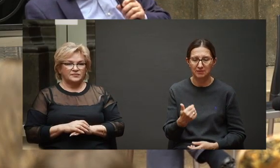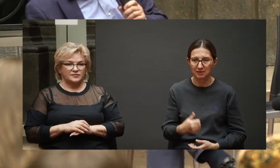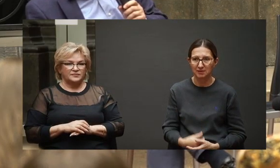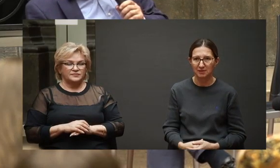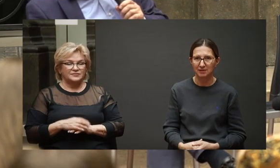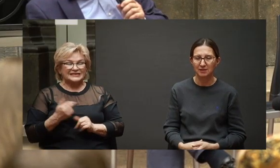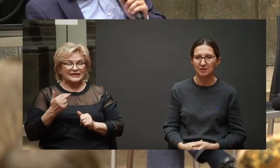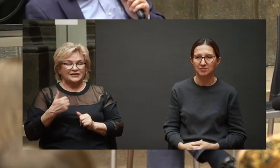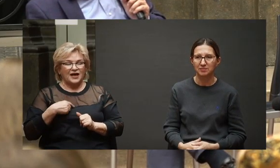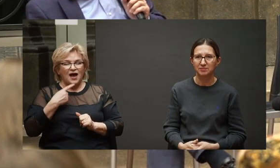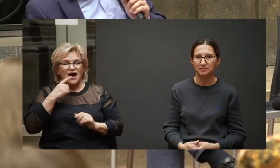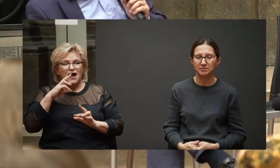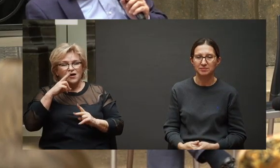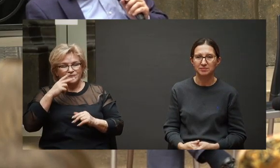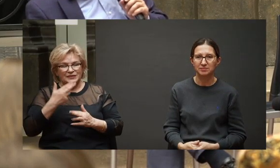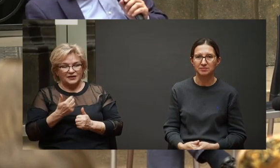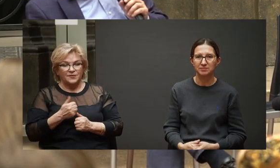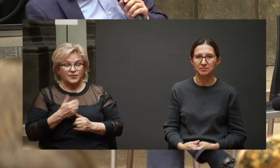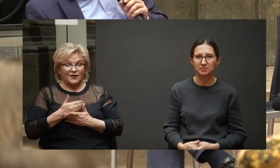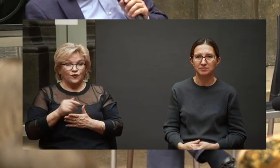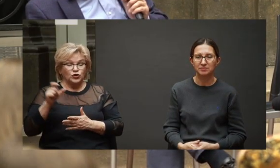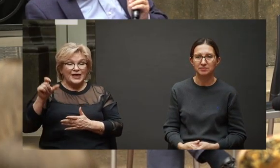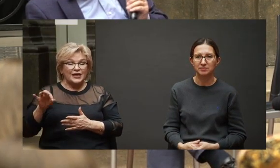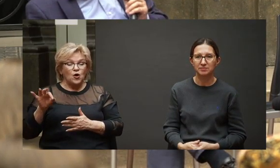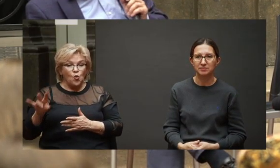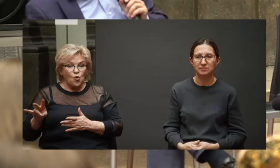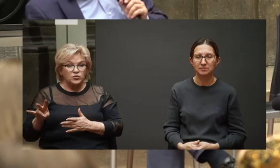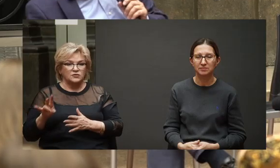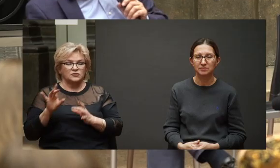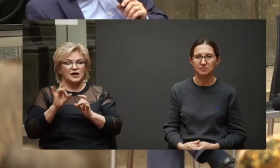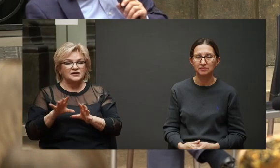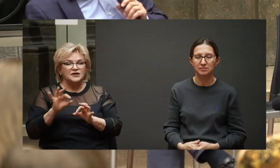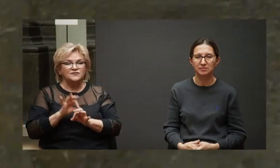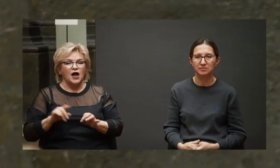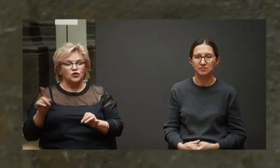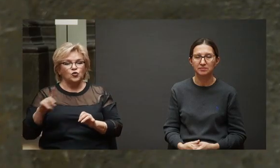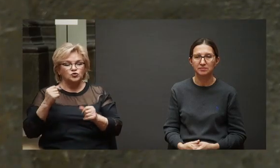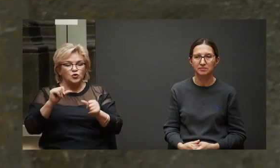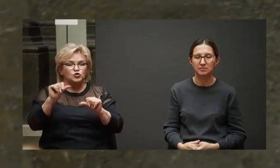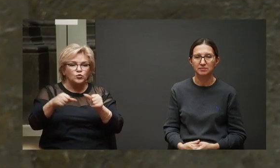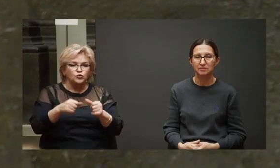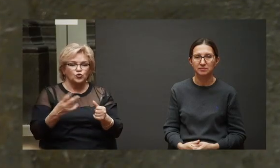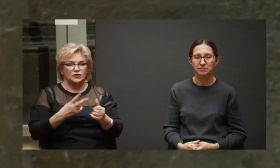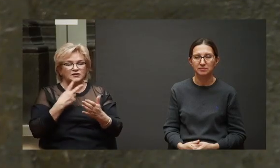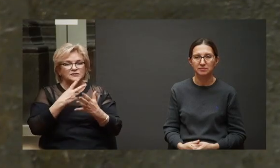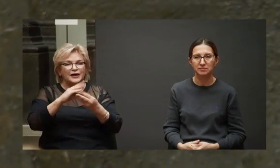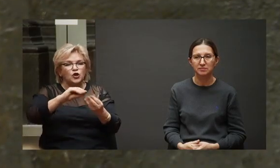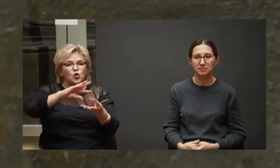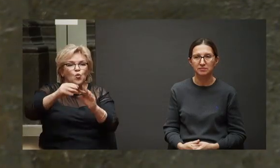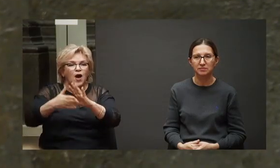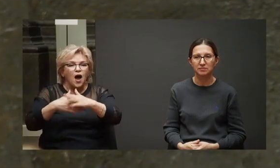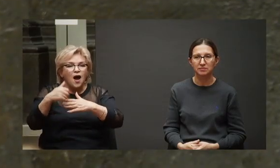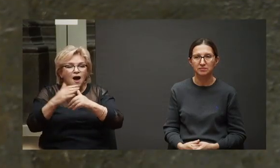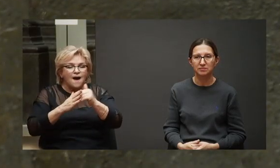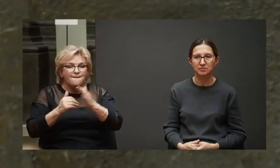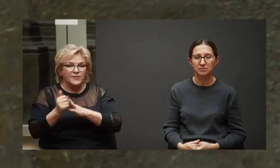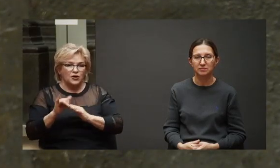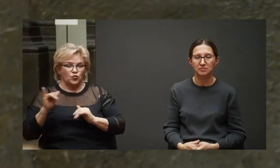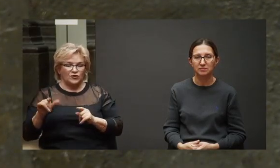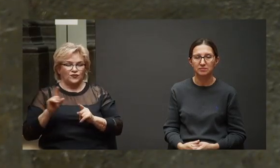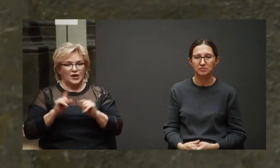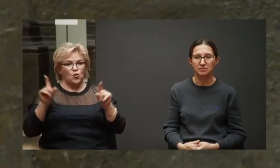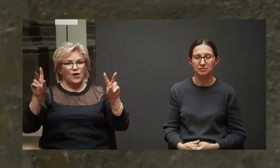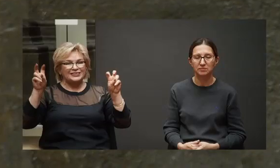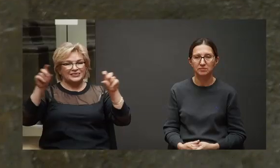Пергамский, оговорилась, простите. Вот, и он как раз рассказывал о том, что скульптуру нужно смотреть руками. Это был его такой